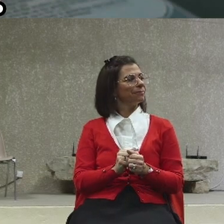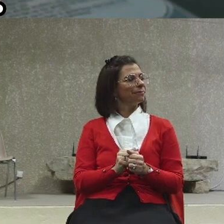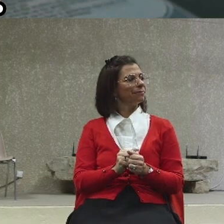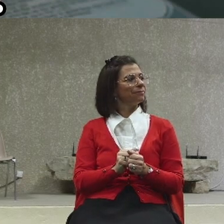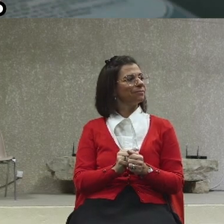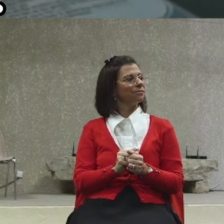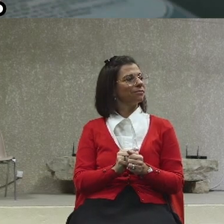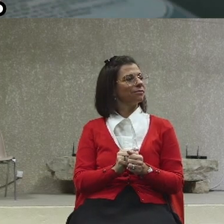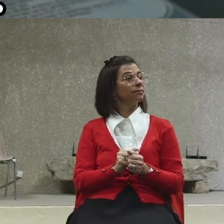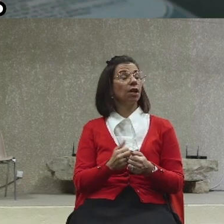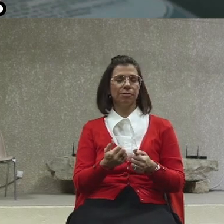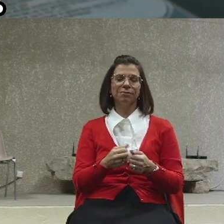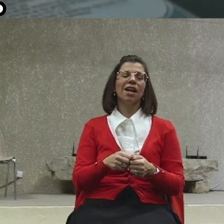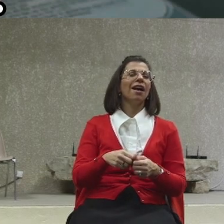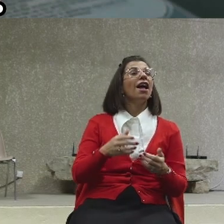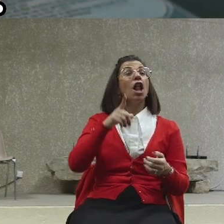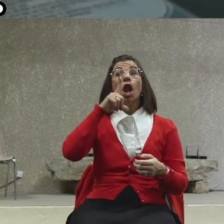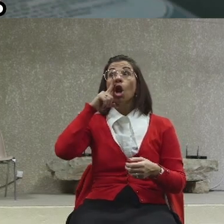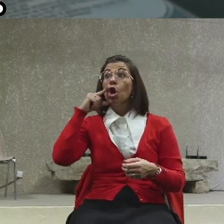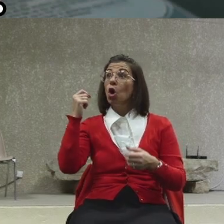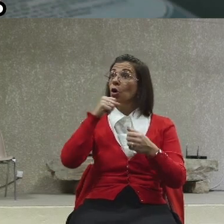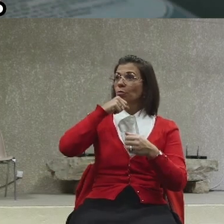une contrariété,